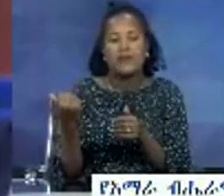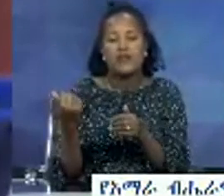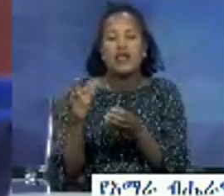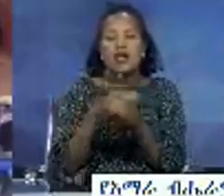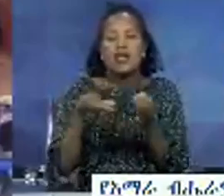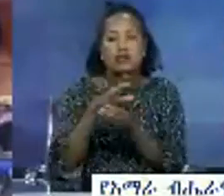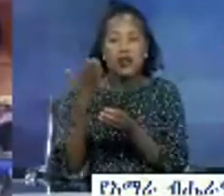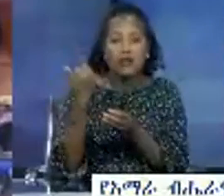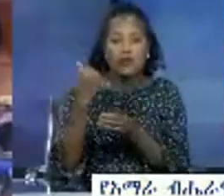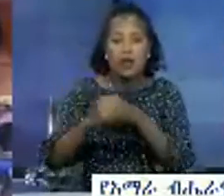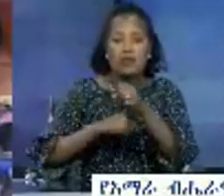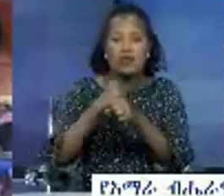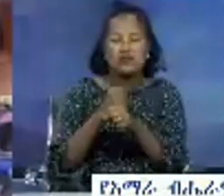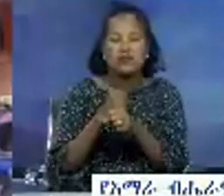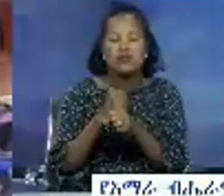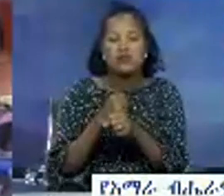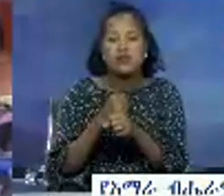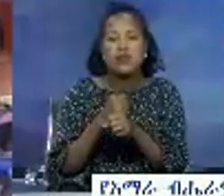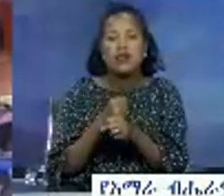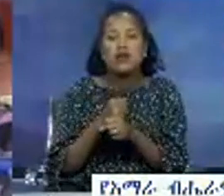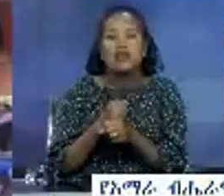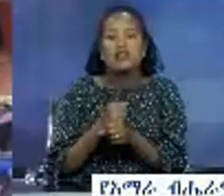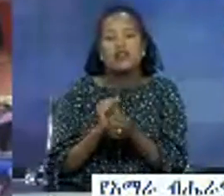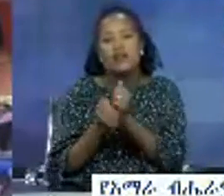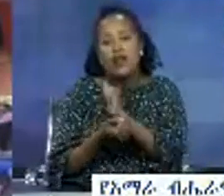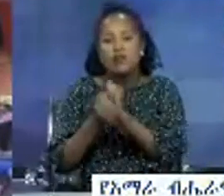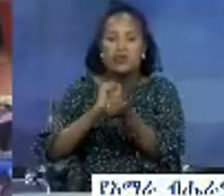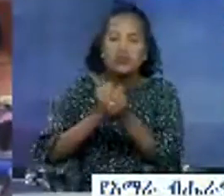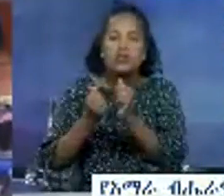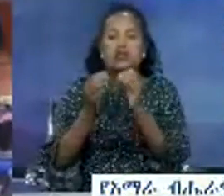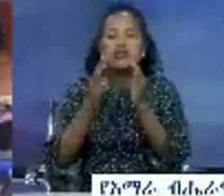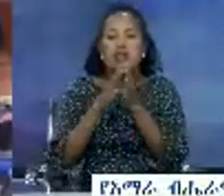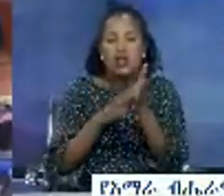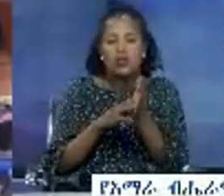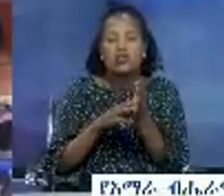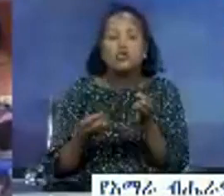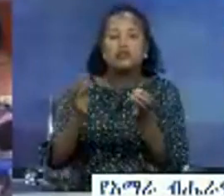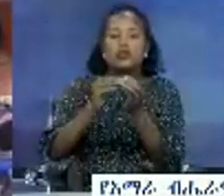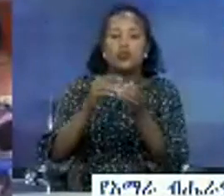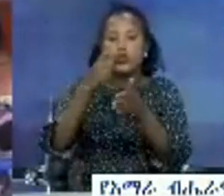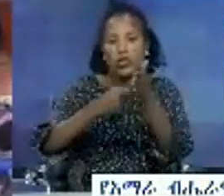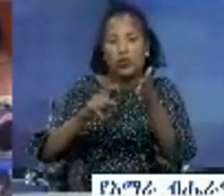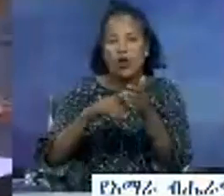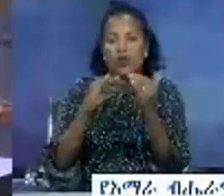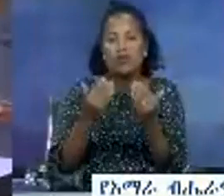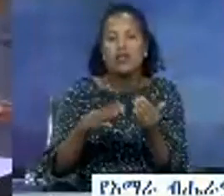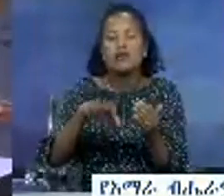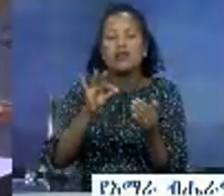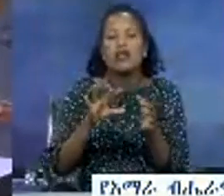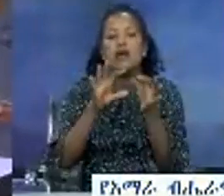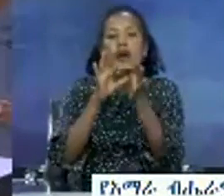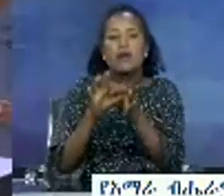ክልላችን ባለፉት ዘመናት የተፈራረቁበት ስርዓቶች ድምር ውጤት የሆነውን አሁን የሚገኝበትን